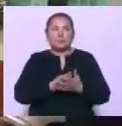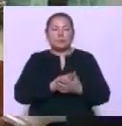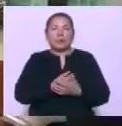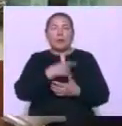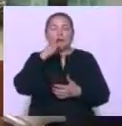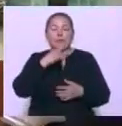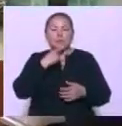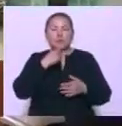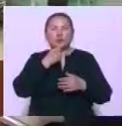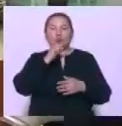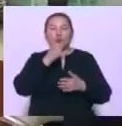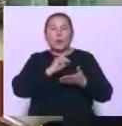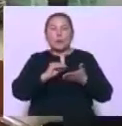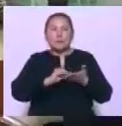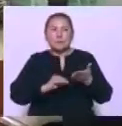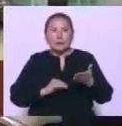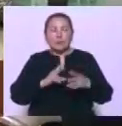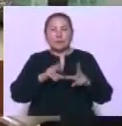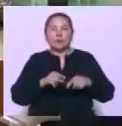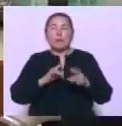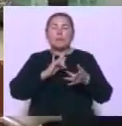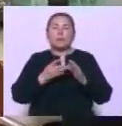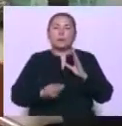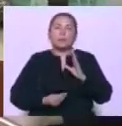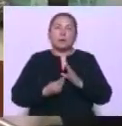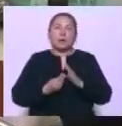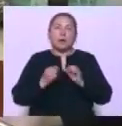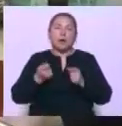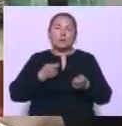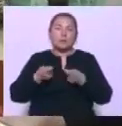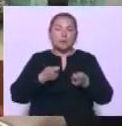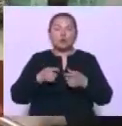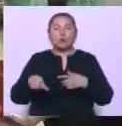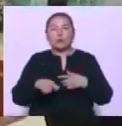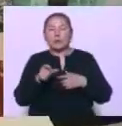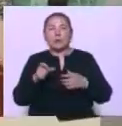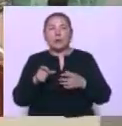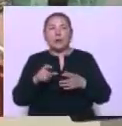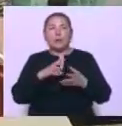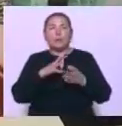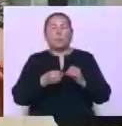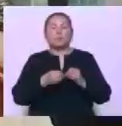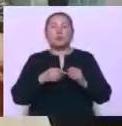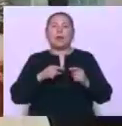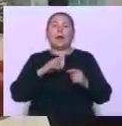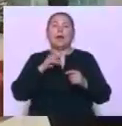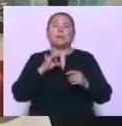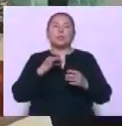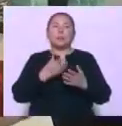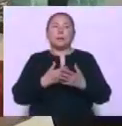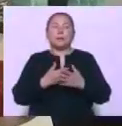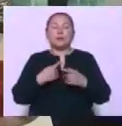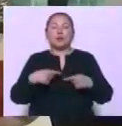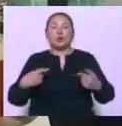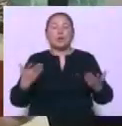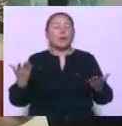қазақ журналистер интернет алаяқтық, оның алдын алу жолдары, жалпы қаржылық алаяқтықтың